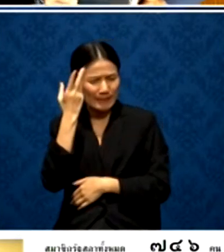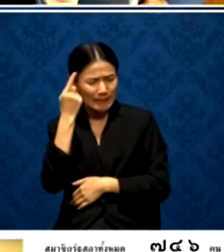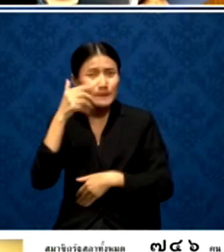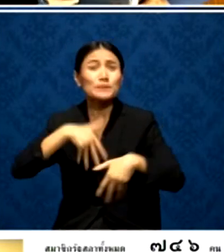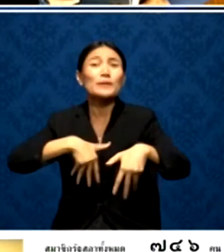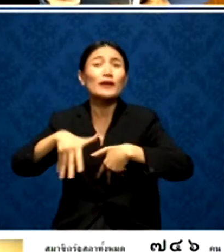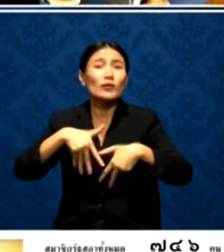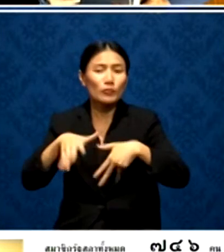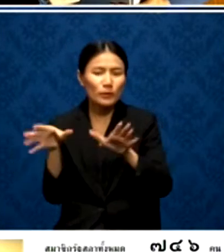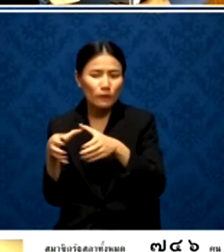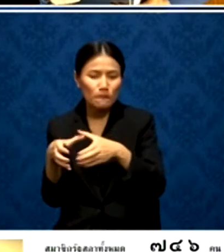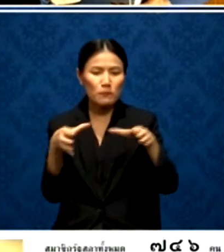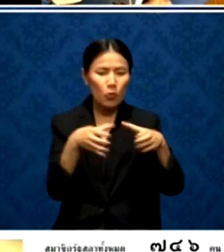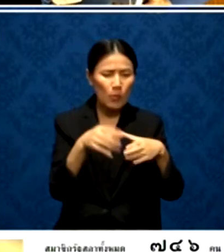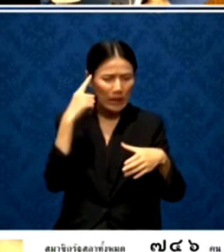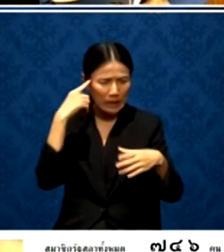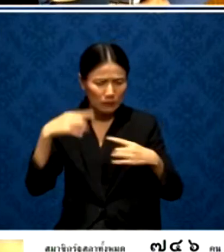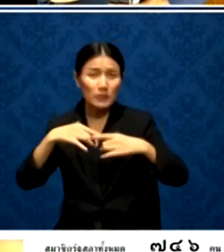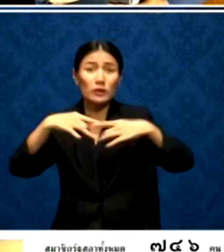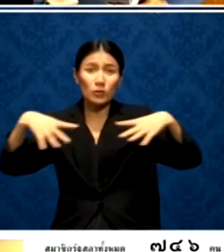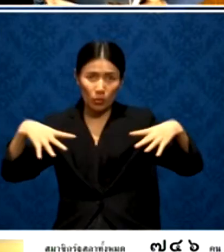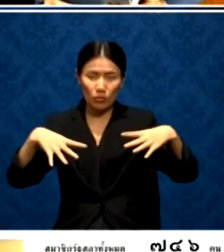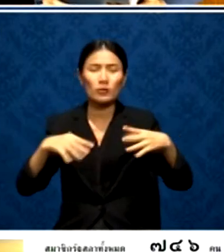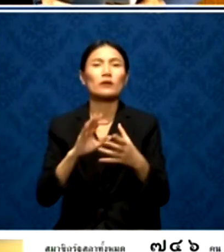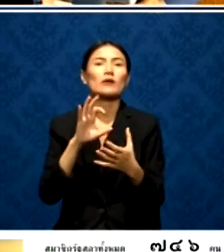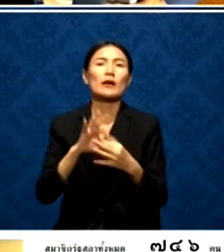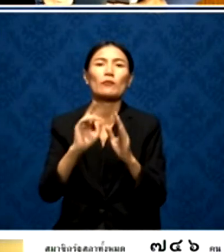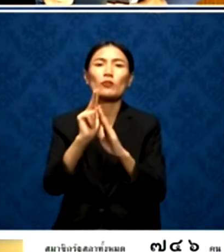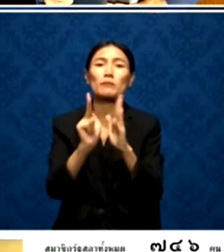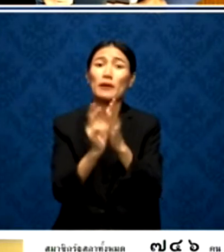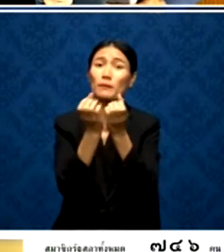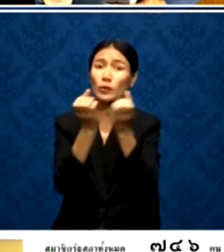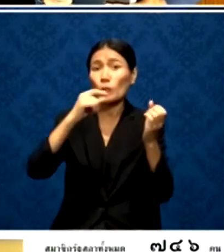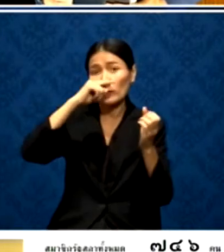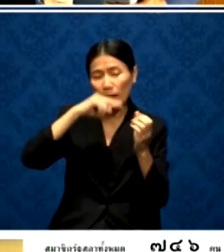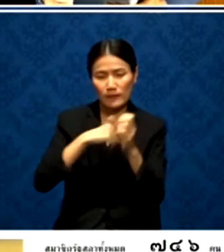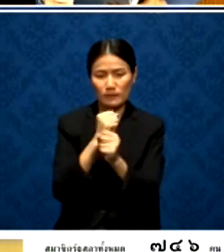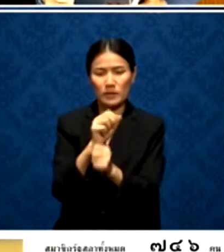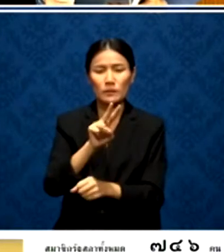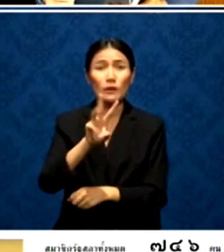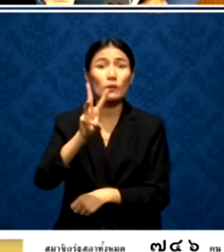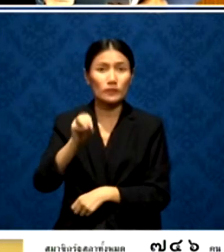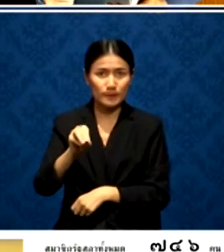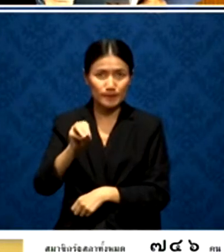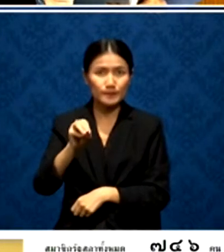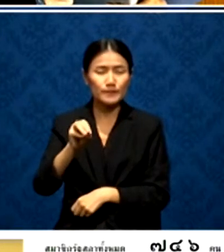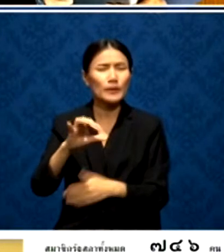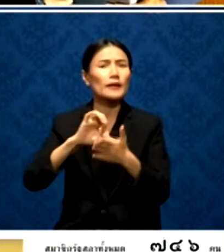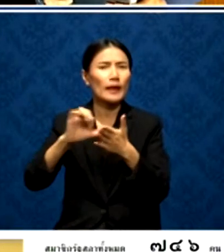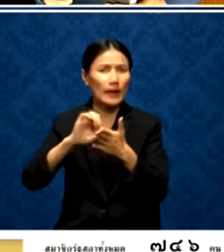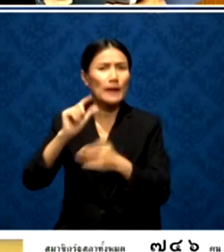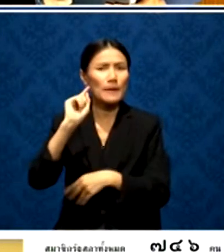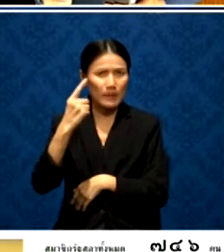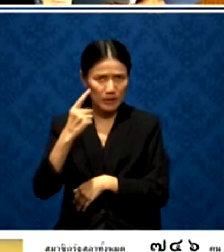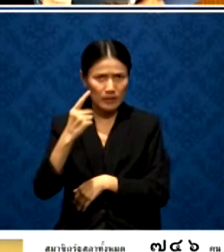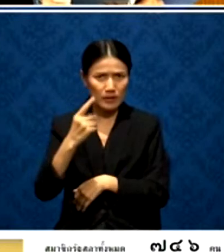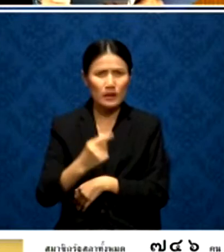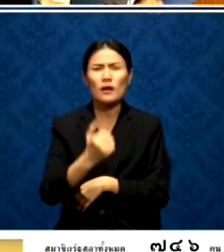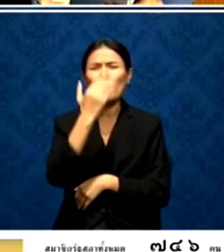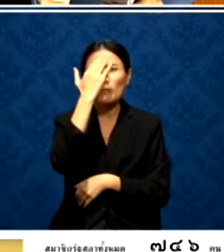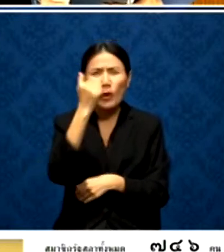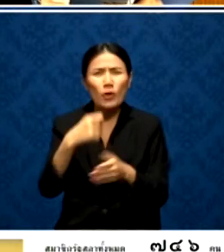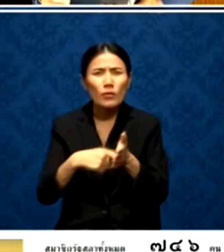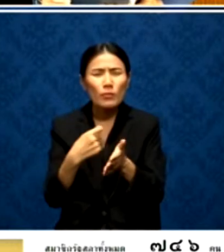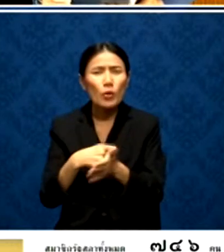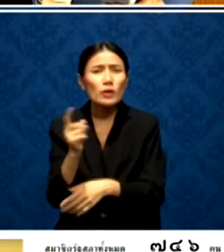ในเรื่องรัฐธรรมนูญแห่งราชอาณาจักรไทยพุทธศักราช2560เพื่อให้คนไทยได้มีรัฐธรรมนูญ